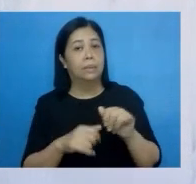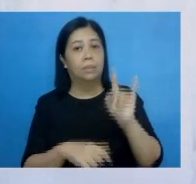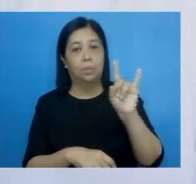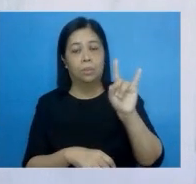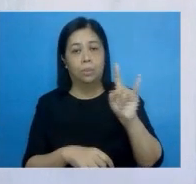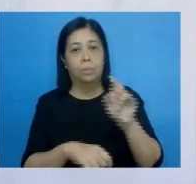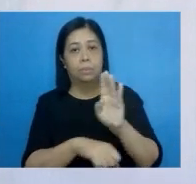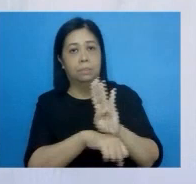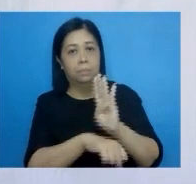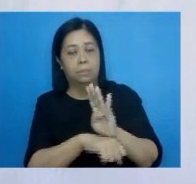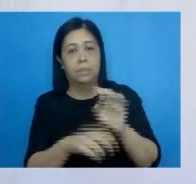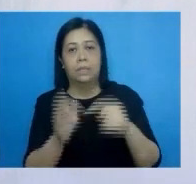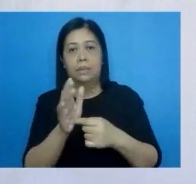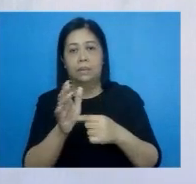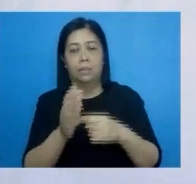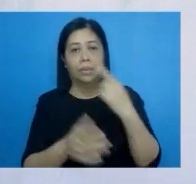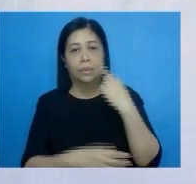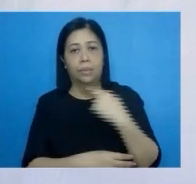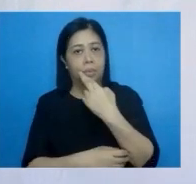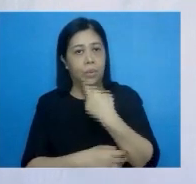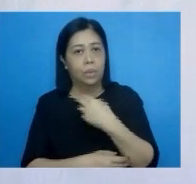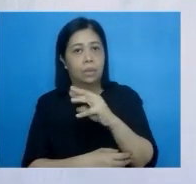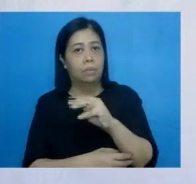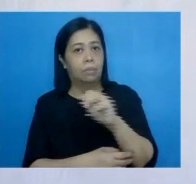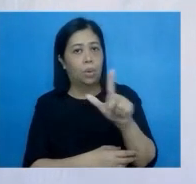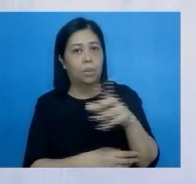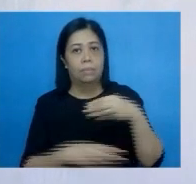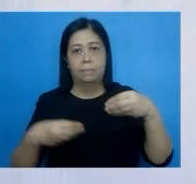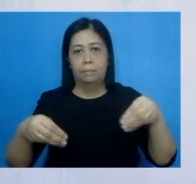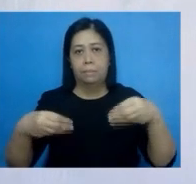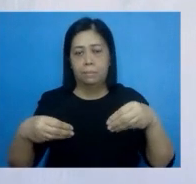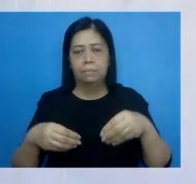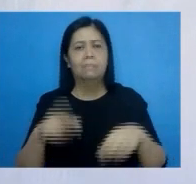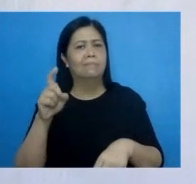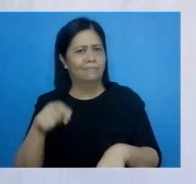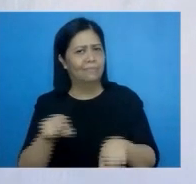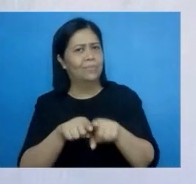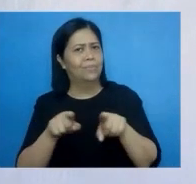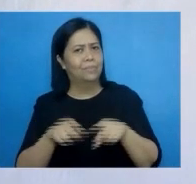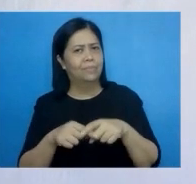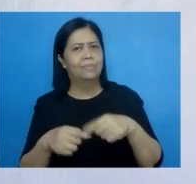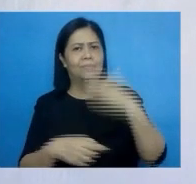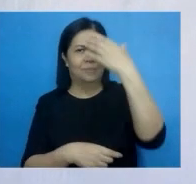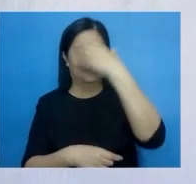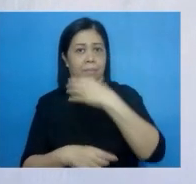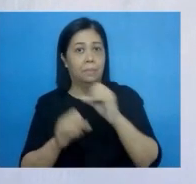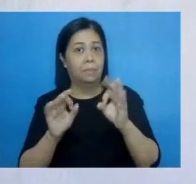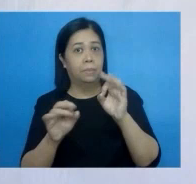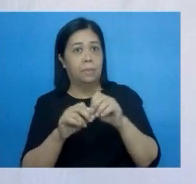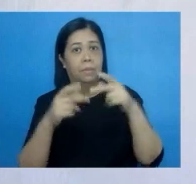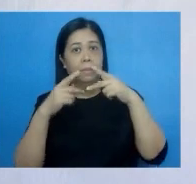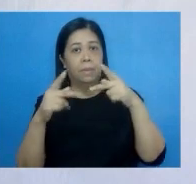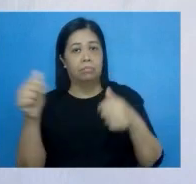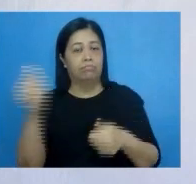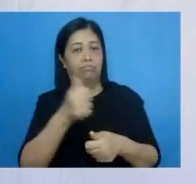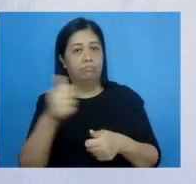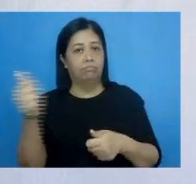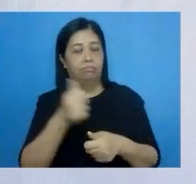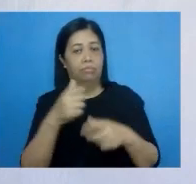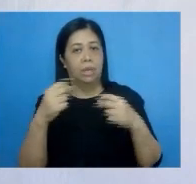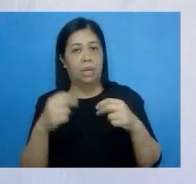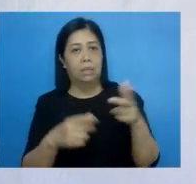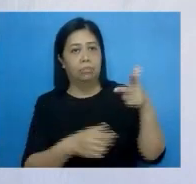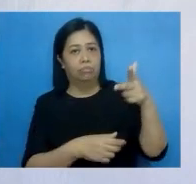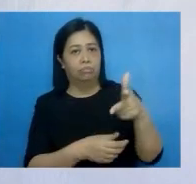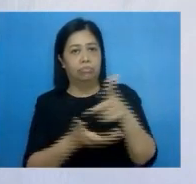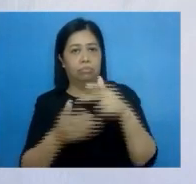establishments gaya ng mga kainan, malls at palengke. Dapat din daw ay naka-face shield kapag nasa public transport at terminal at sa